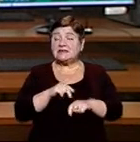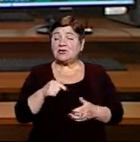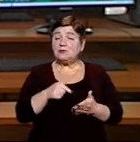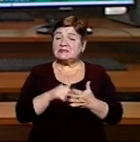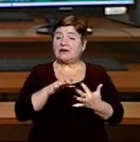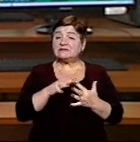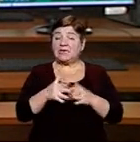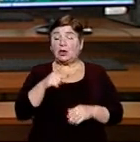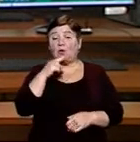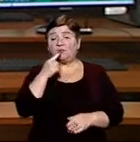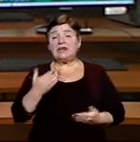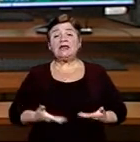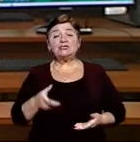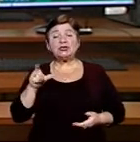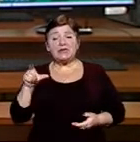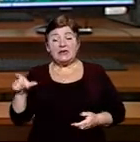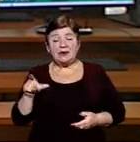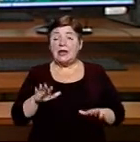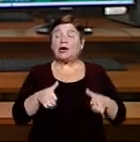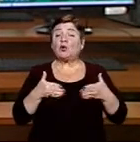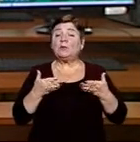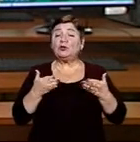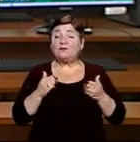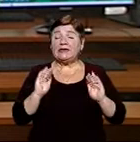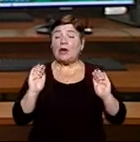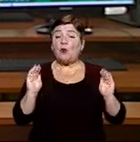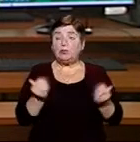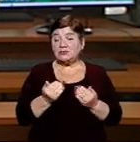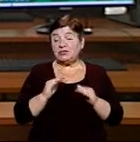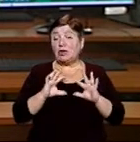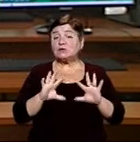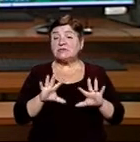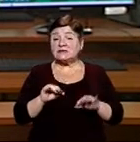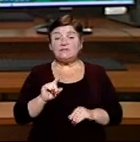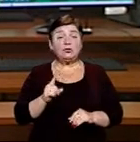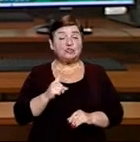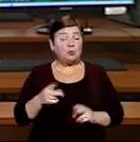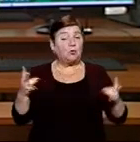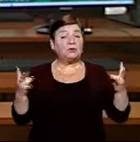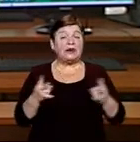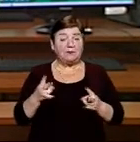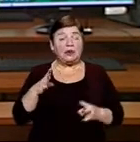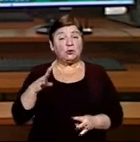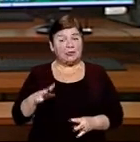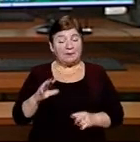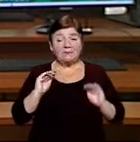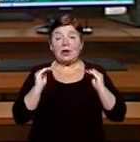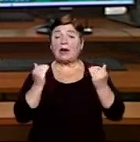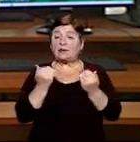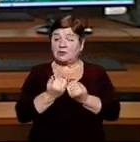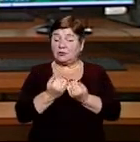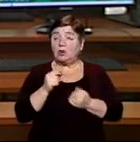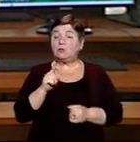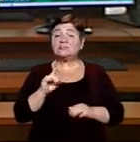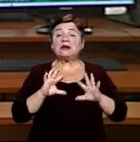та селах, говорили з жителями про рекомендовані обмеження, а також роз'яснювали, чому потрібно дотримуватися карантину. Про